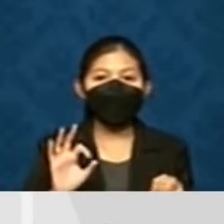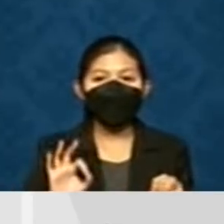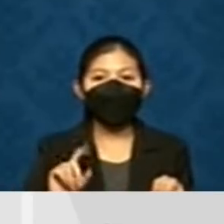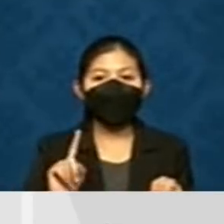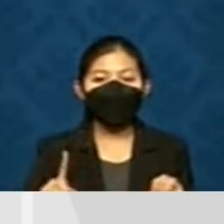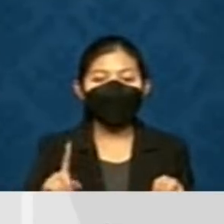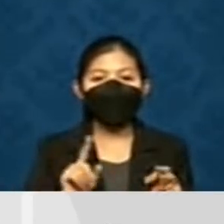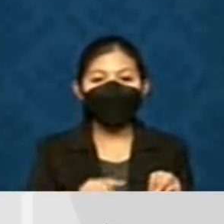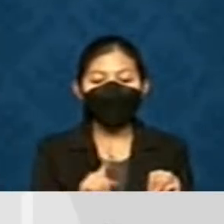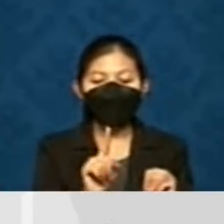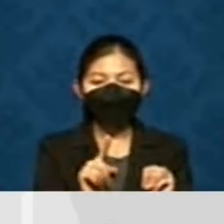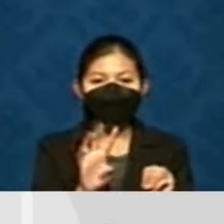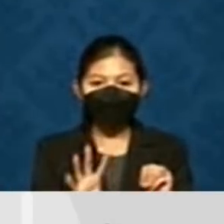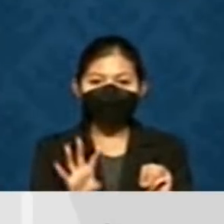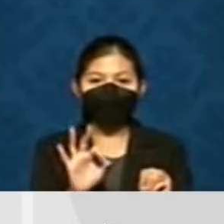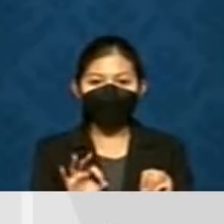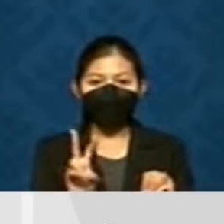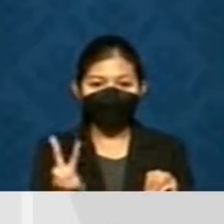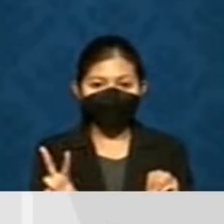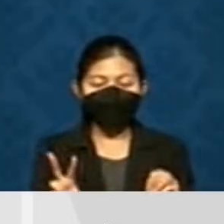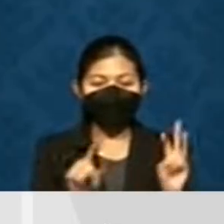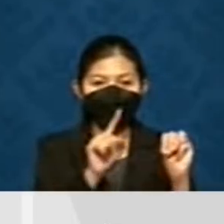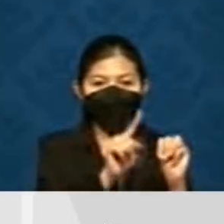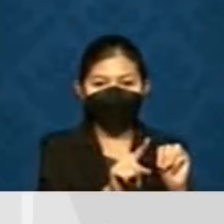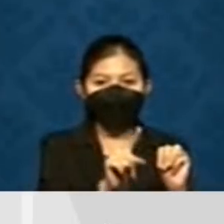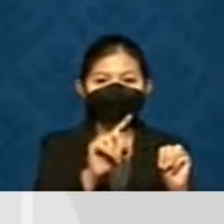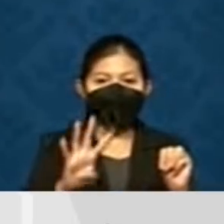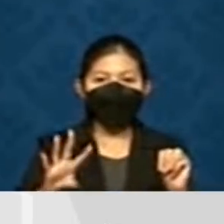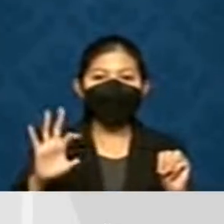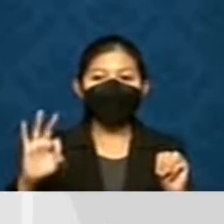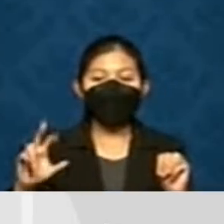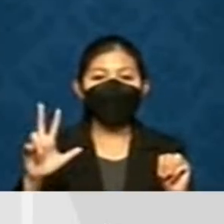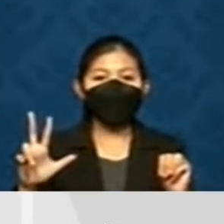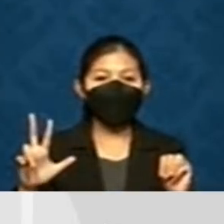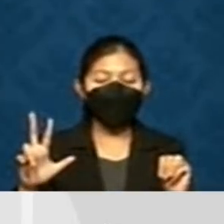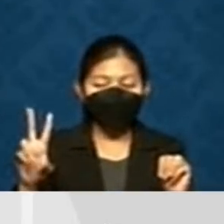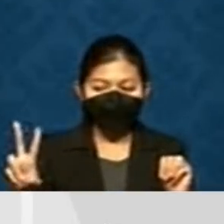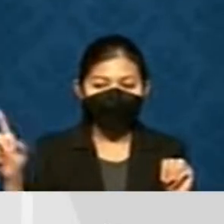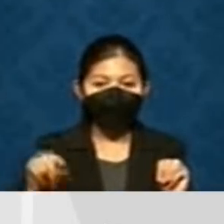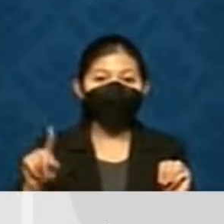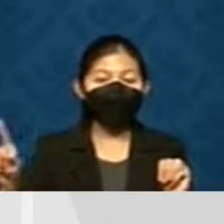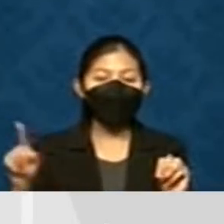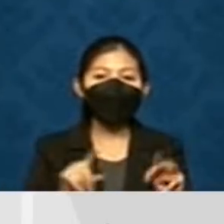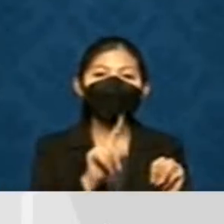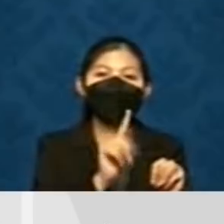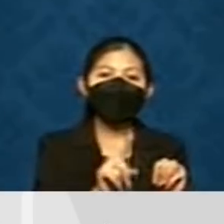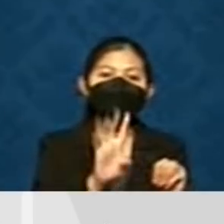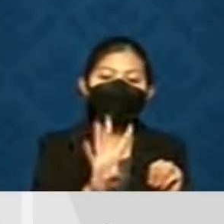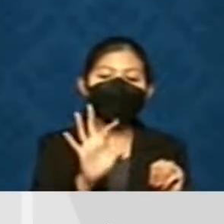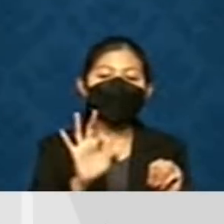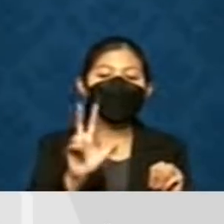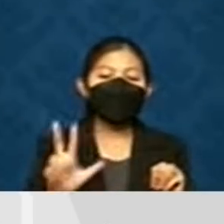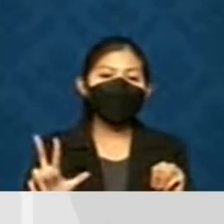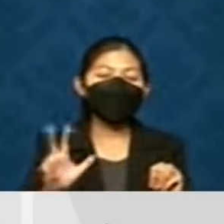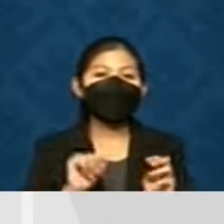ยมันก็จะทำให้ประเด็นเรื่องสมรสเท่าเทียมมันเกิดขึ้นโดยปริยาย อ้าวเดี๋ยวนะตกลงเขาไปแก้ให้เวลาจดทะเบียนเนี่ยผู้ซึ่งจะ